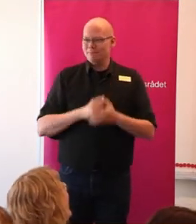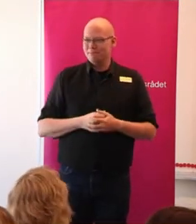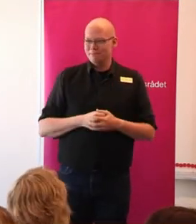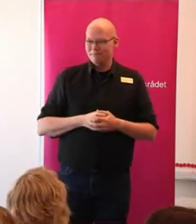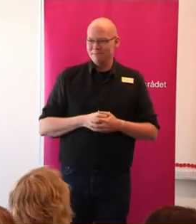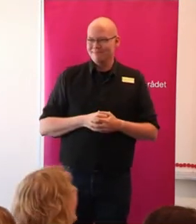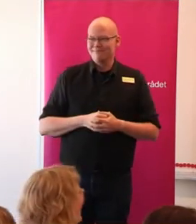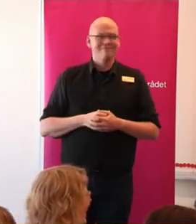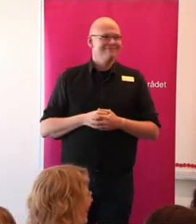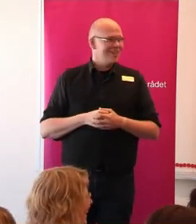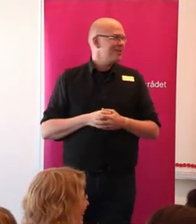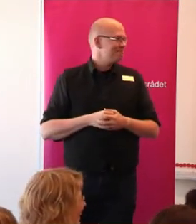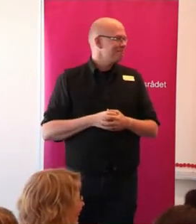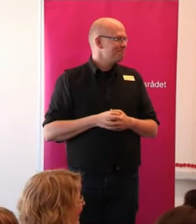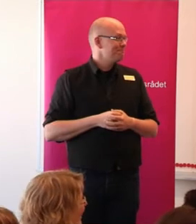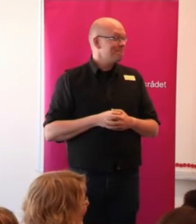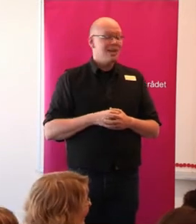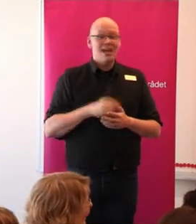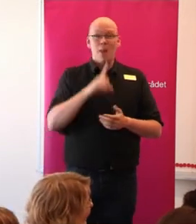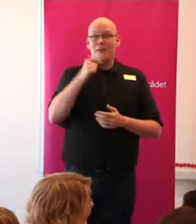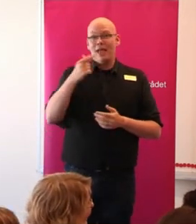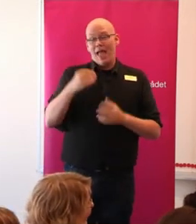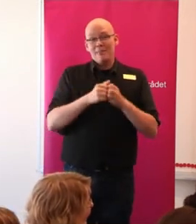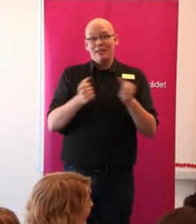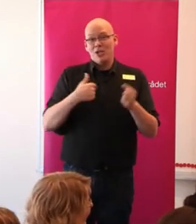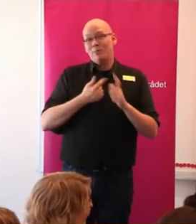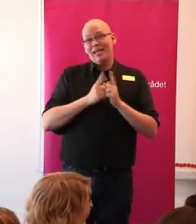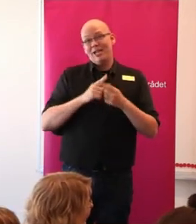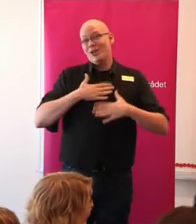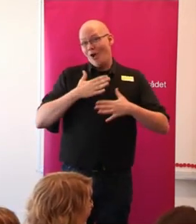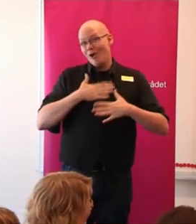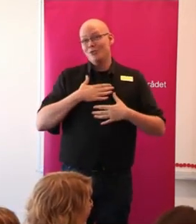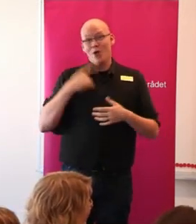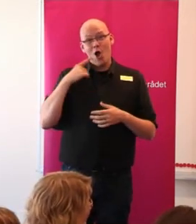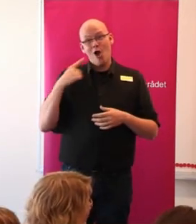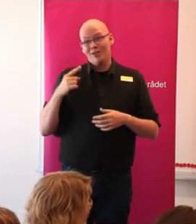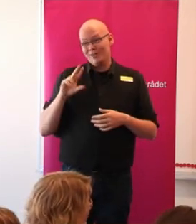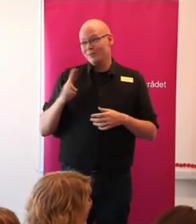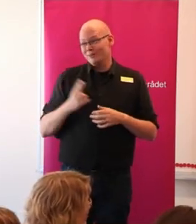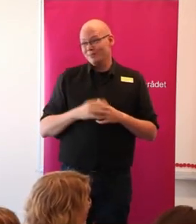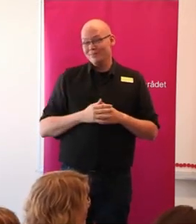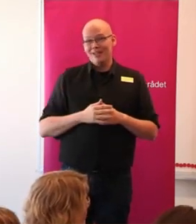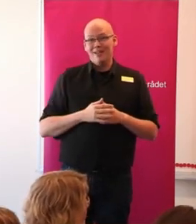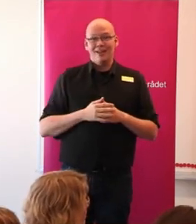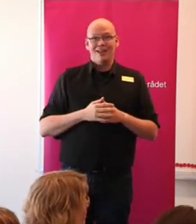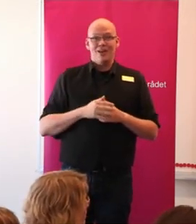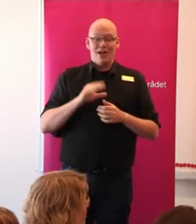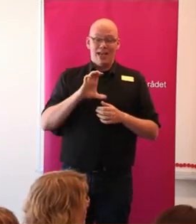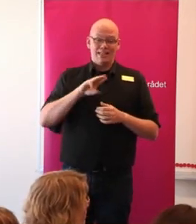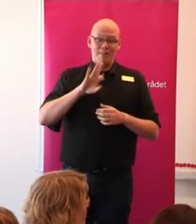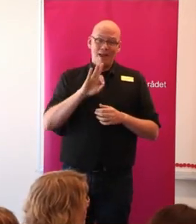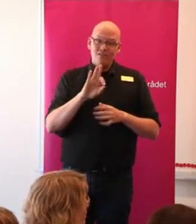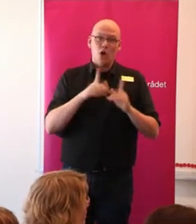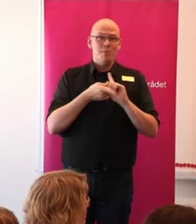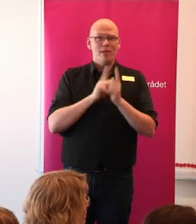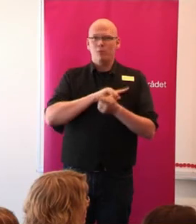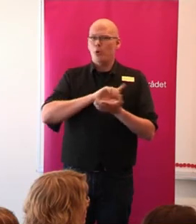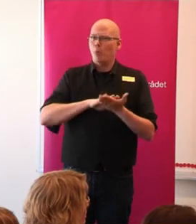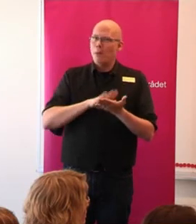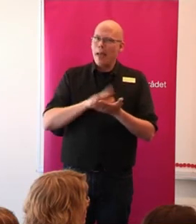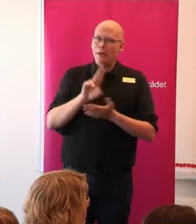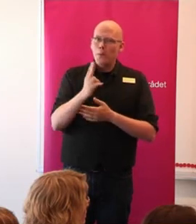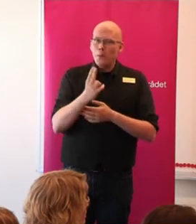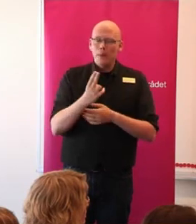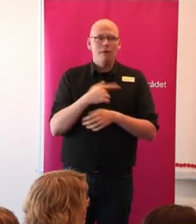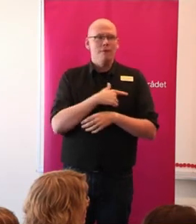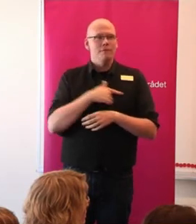Nej, jag var inte riktigt så. Men... Nej, jag tycker, man blir ju glad av att höra det här. Va? Och SMF har ju blivit väldigt populärt. Och när man ser